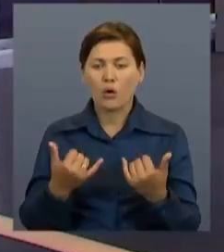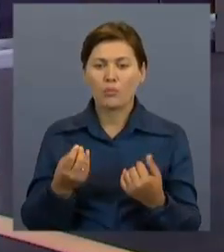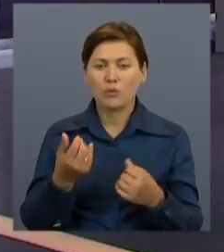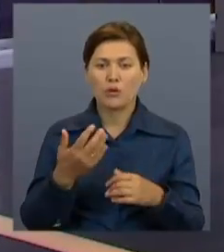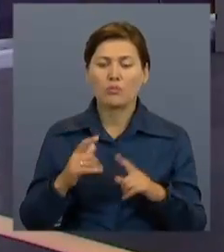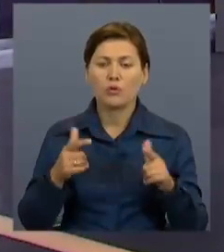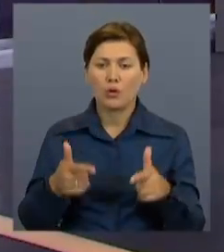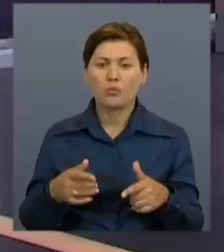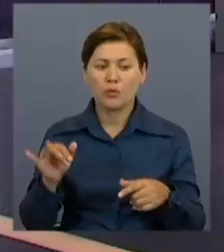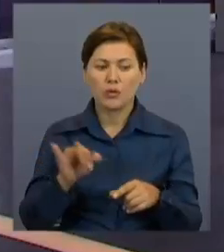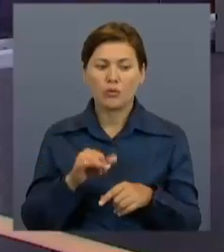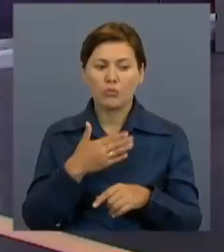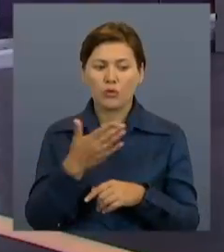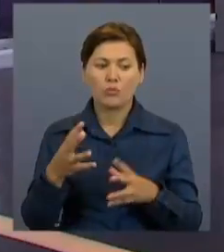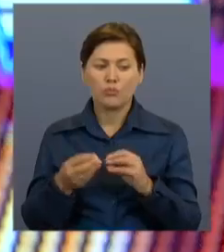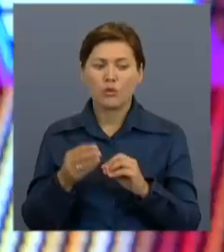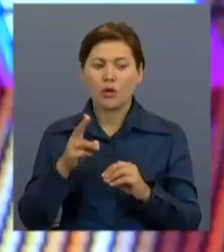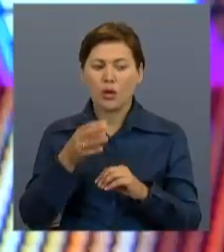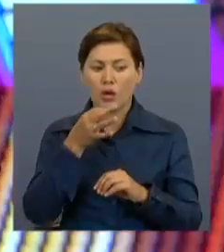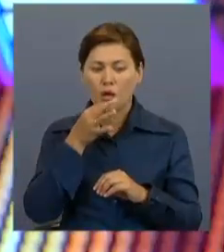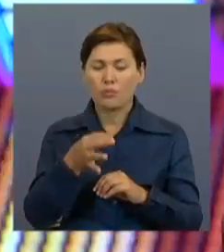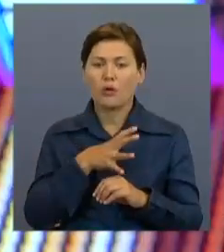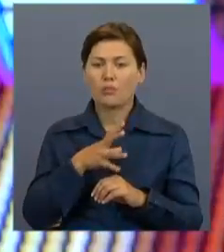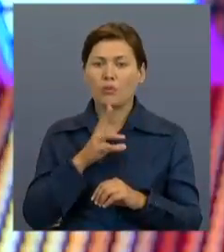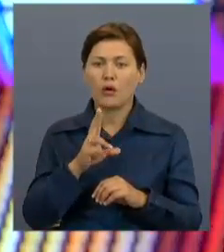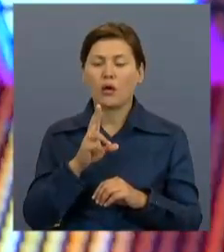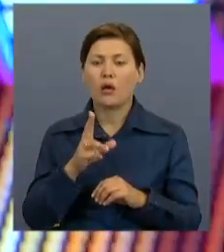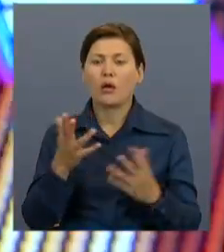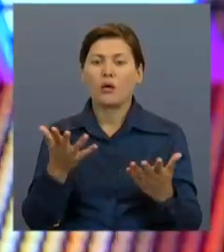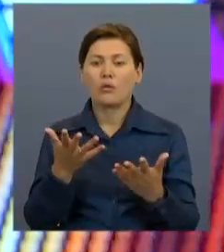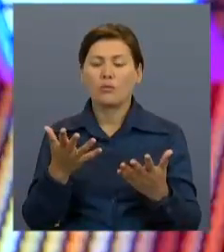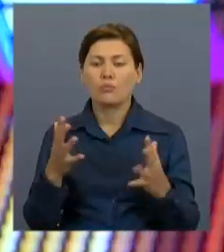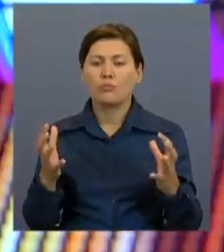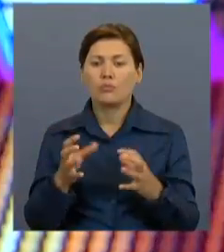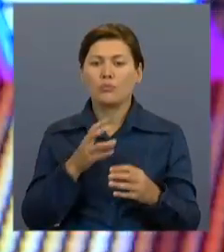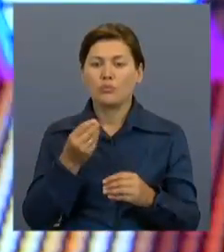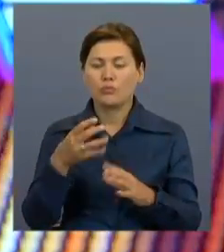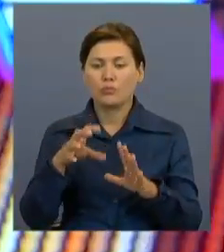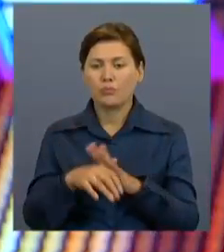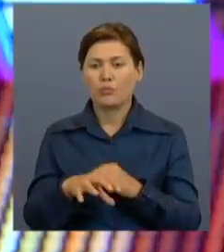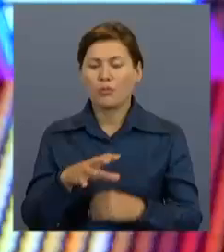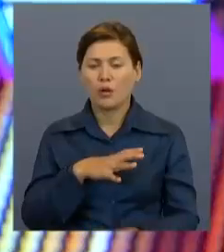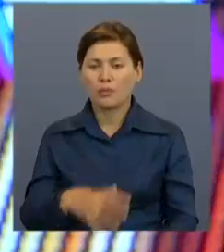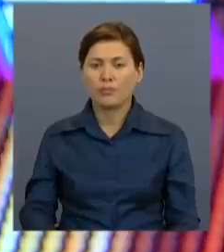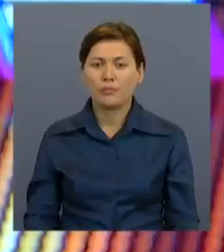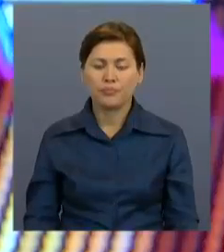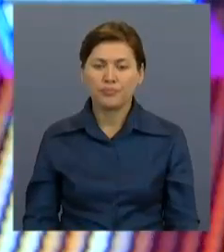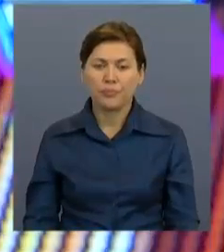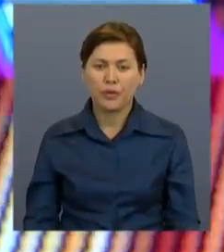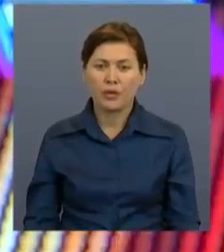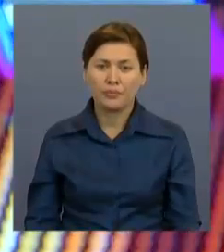қаражат түсті, оның тұтастығына кім кепіл болады, қайда сақталады? Осы